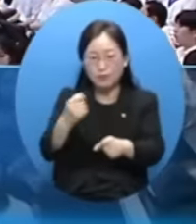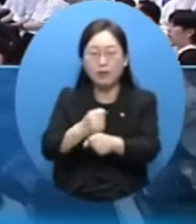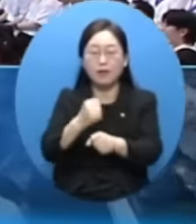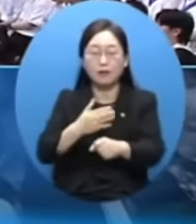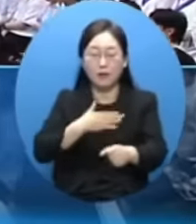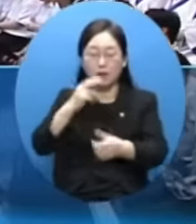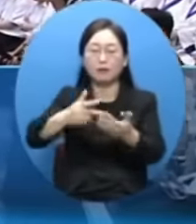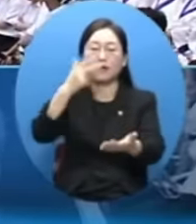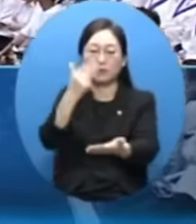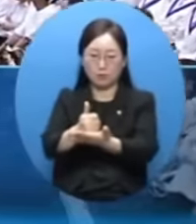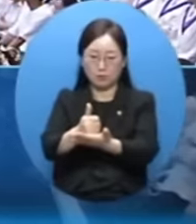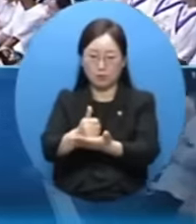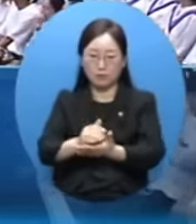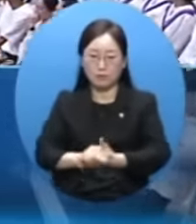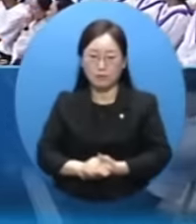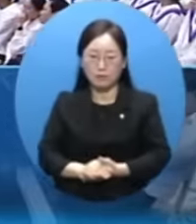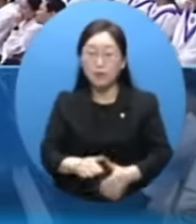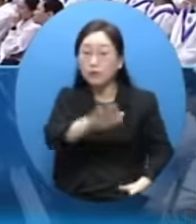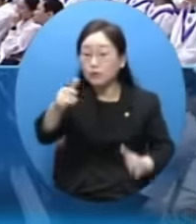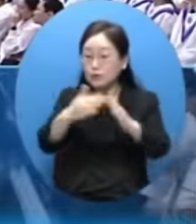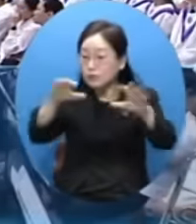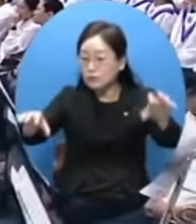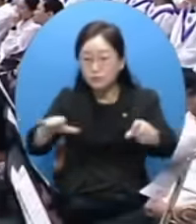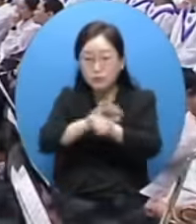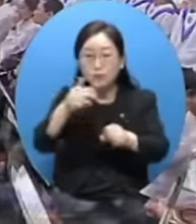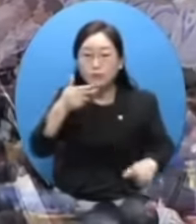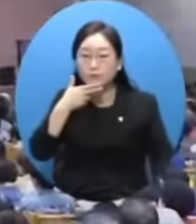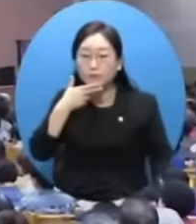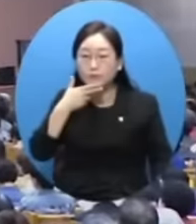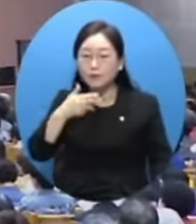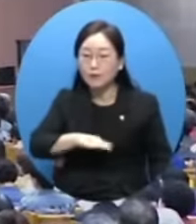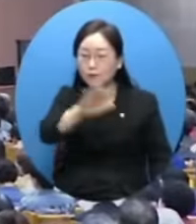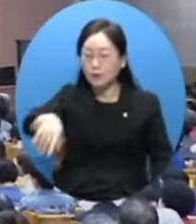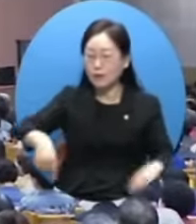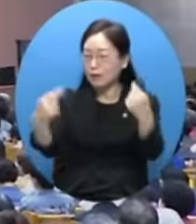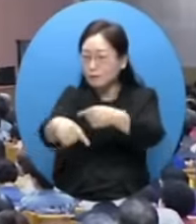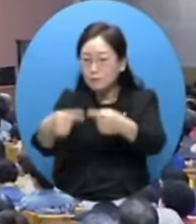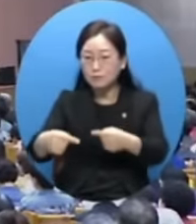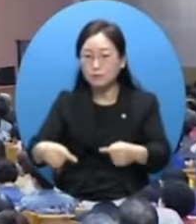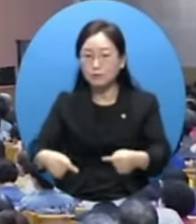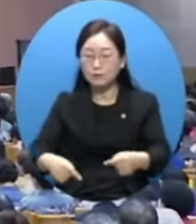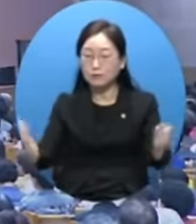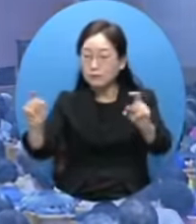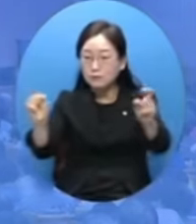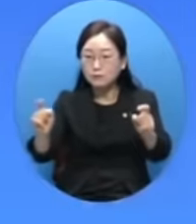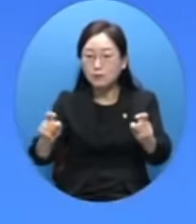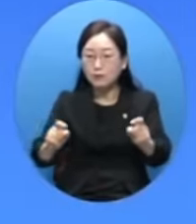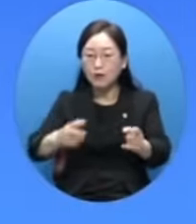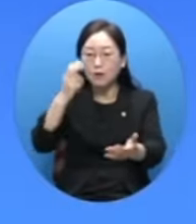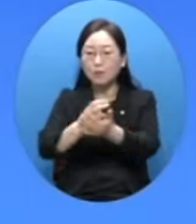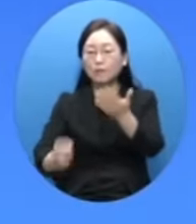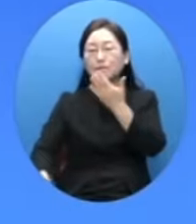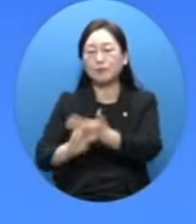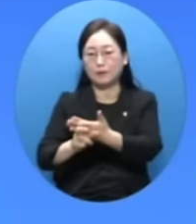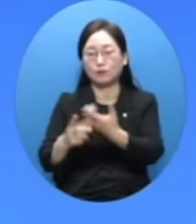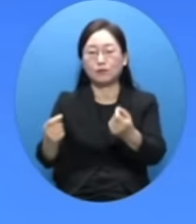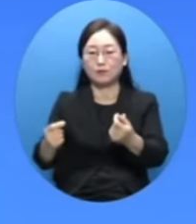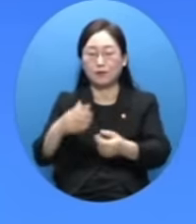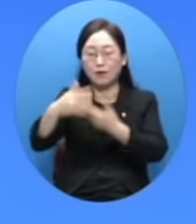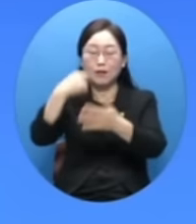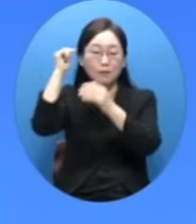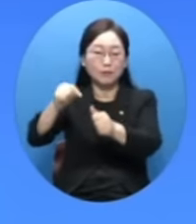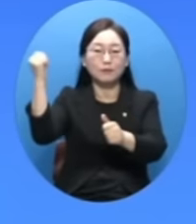여인이라. 우리가 이웃을 사랑하지 않고 우리가 비방하고 다투면 율법을 어기는 것이 됩니다. 하나님